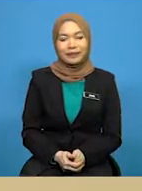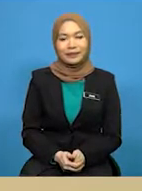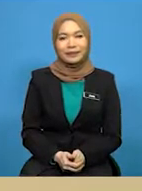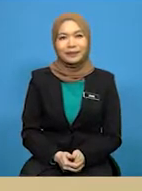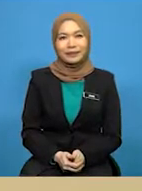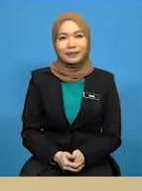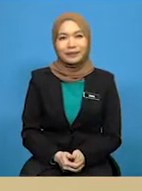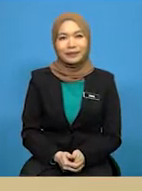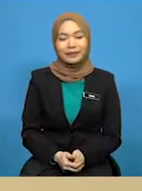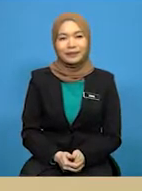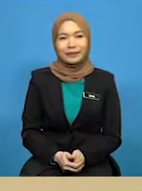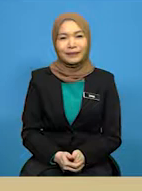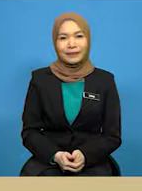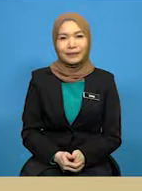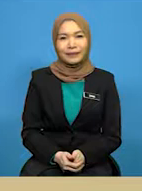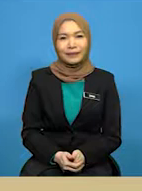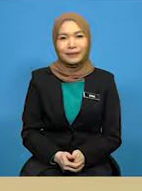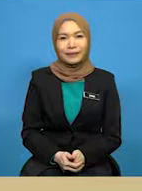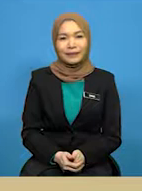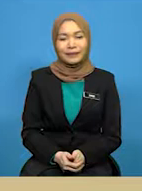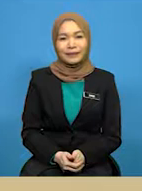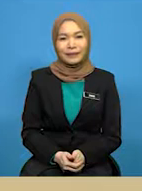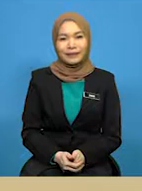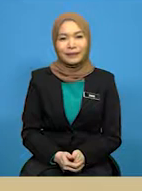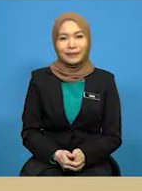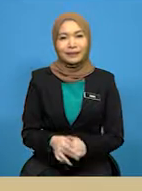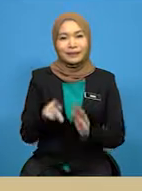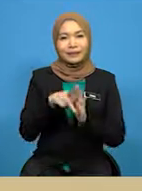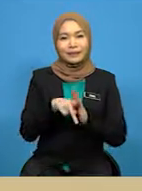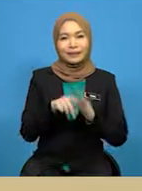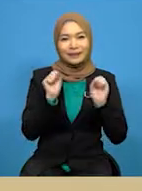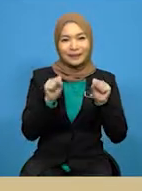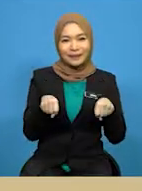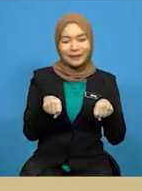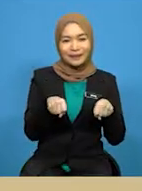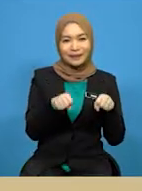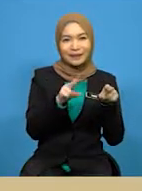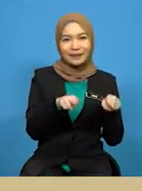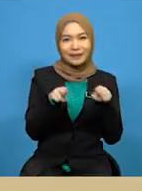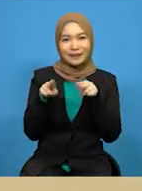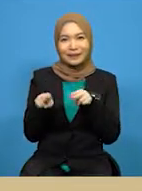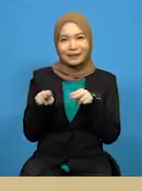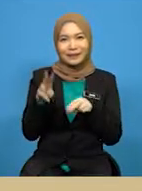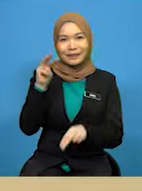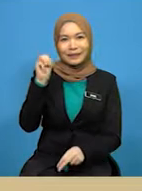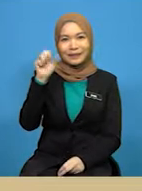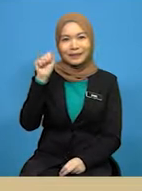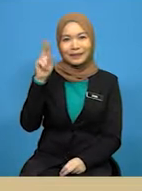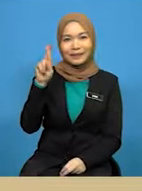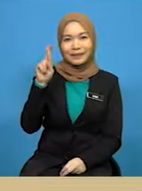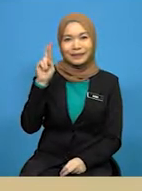Inflasi, B. Pengangguran, C. Agihan pendapatan, D. Imbangan pembayaran.